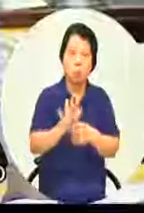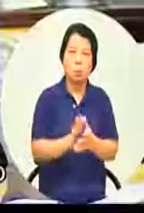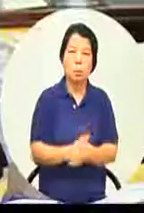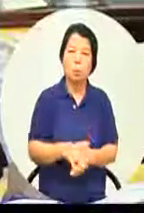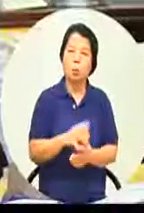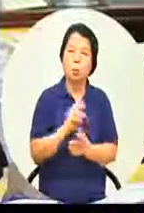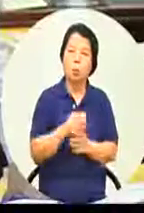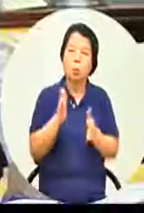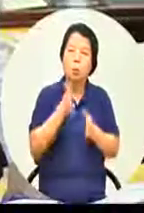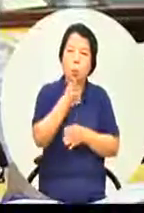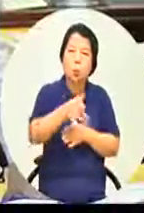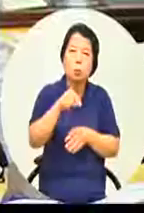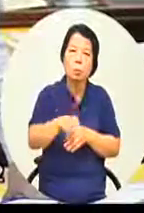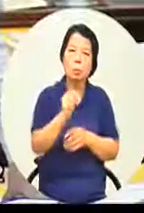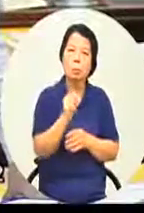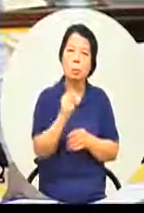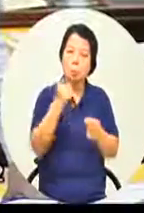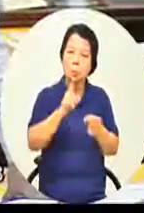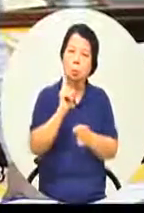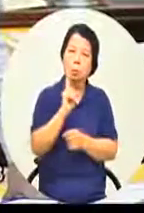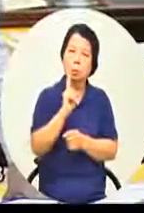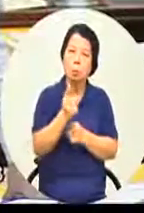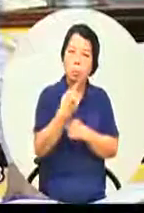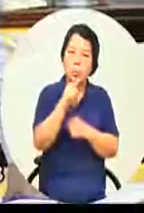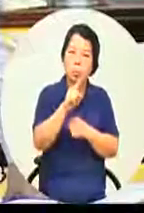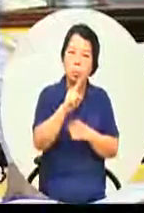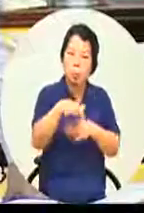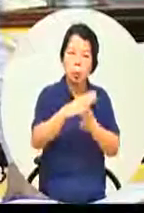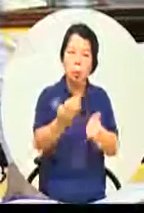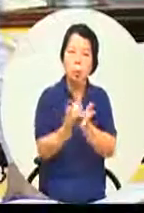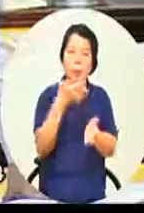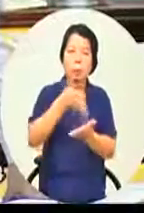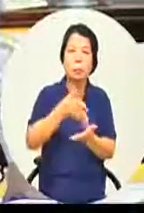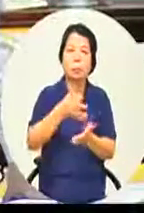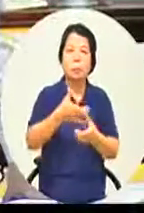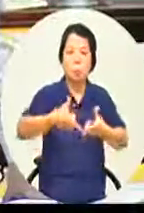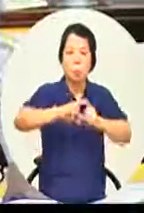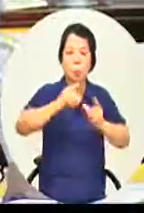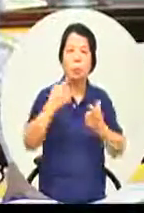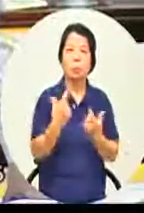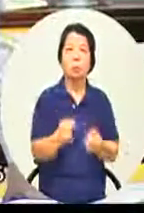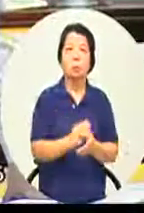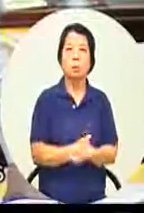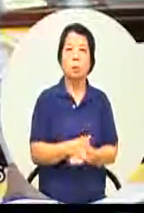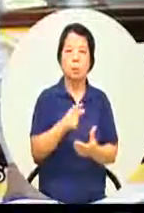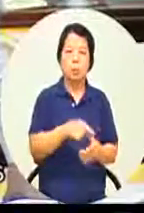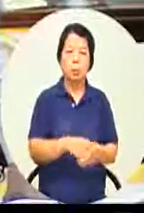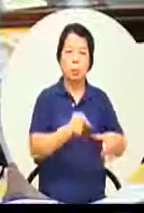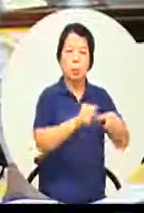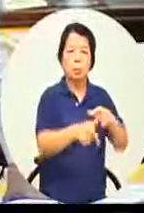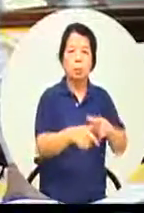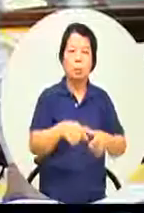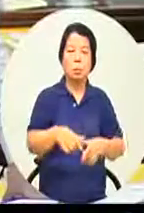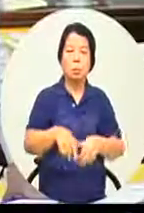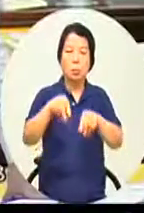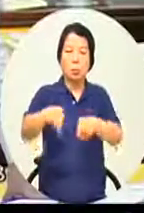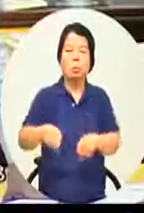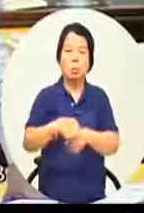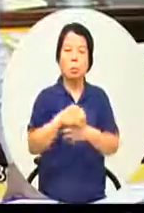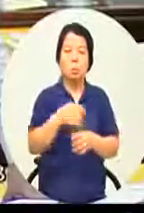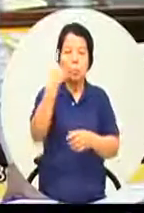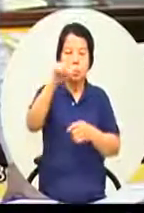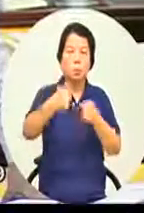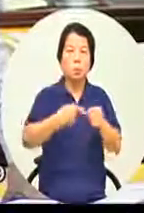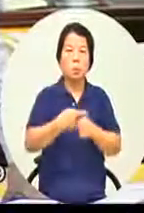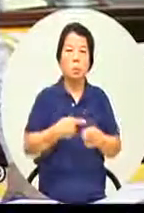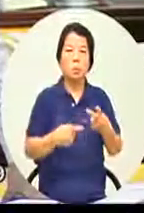问你这个时间，就是说其实如果从你刚刚讲的没有错啦，其实就是说就跟这些厂商的合约是到明年的2月18，可